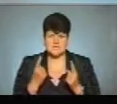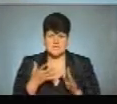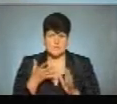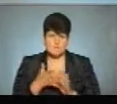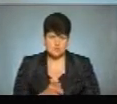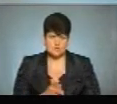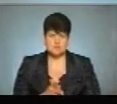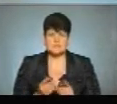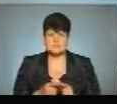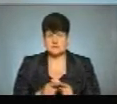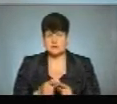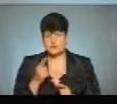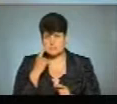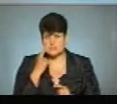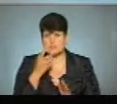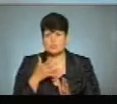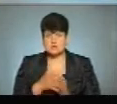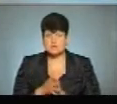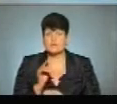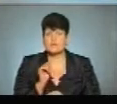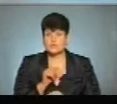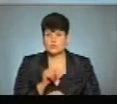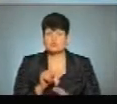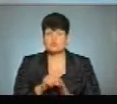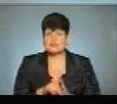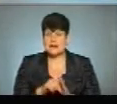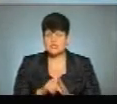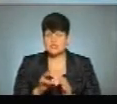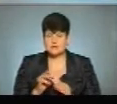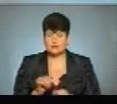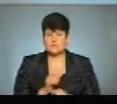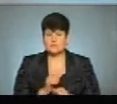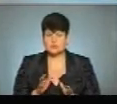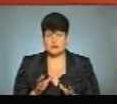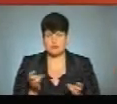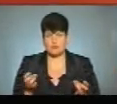прозорість, це є от якраз прозорість в тому значенні, яку